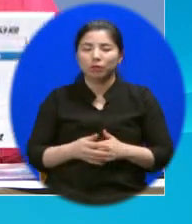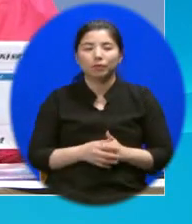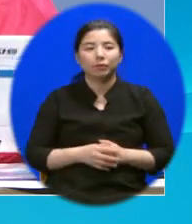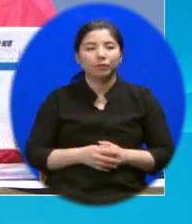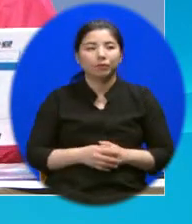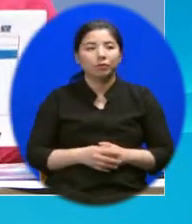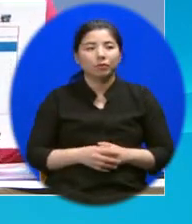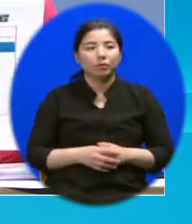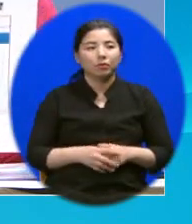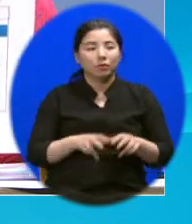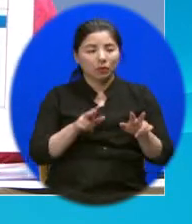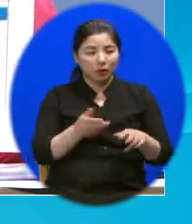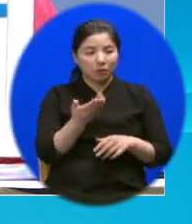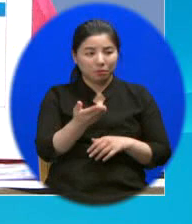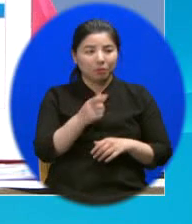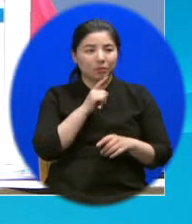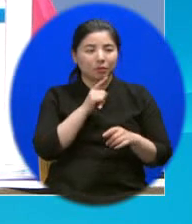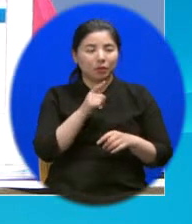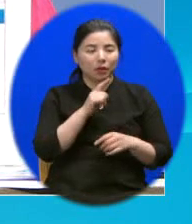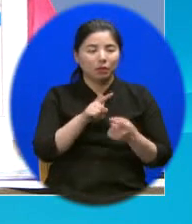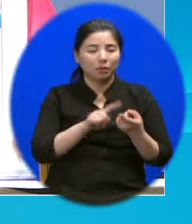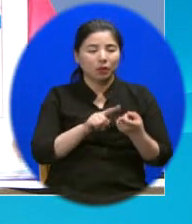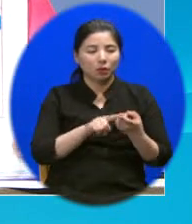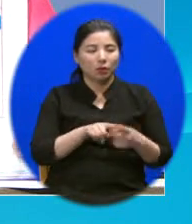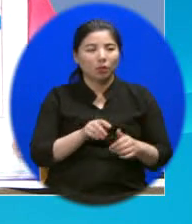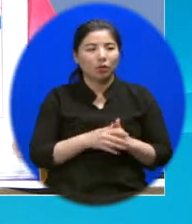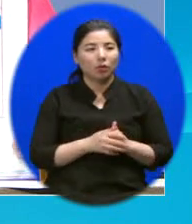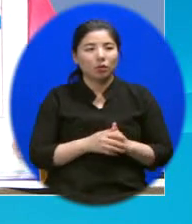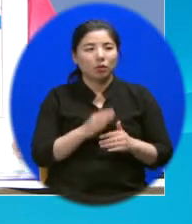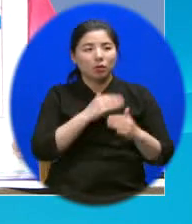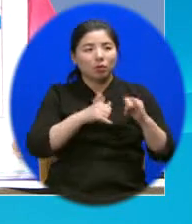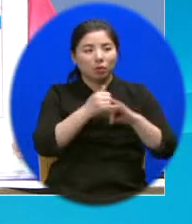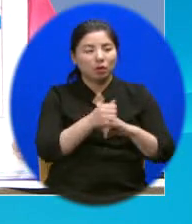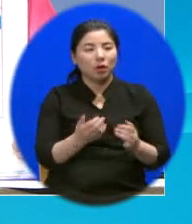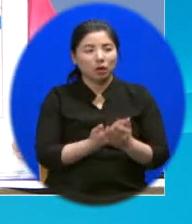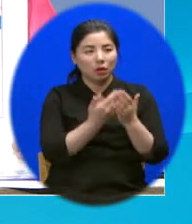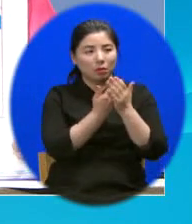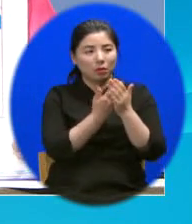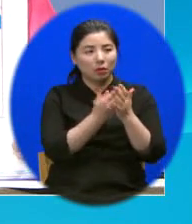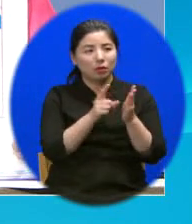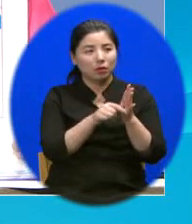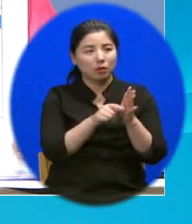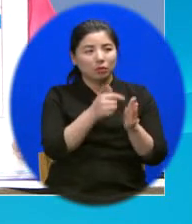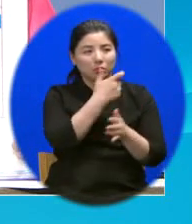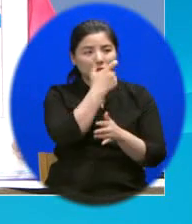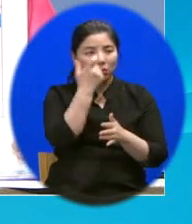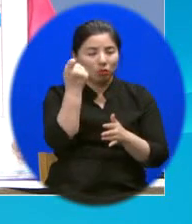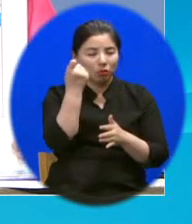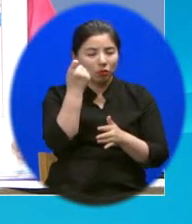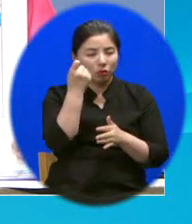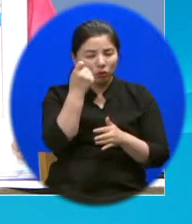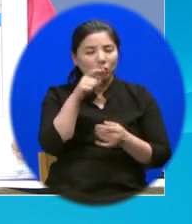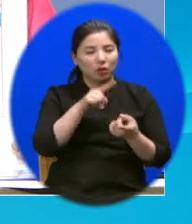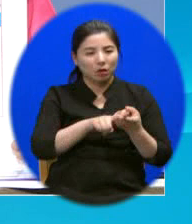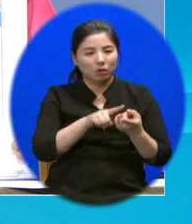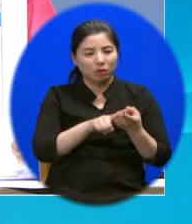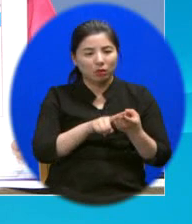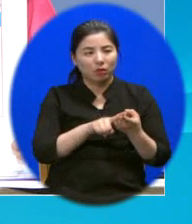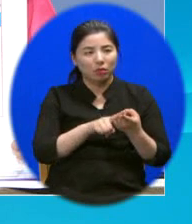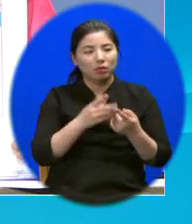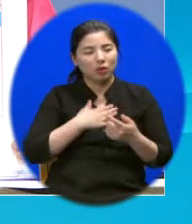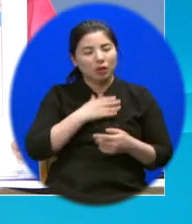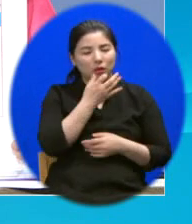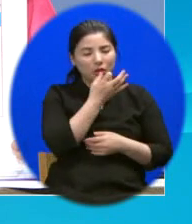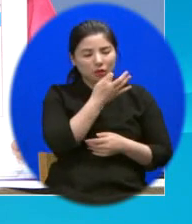지금 경우 국회에서 말씀하신대로 공약 개발의 시간이 부족했다는 부분에 대해서는 아